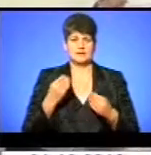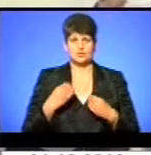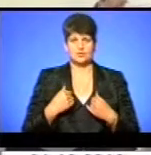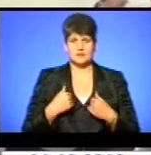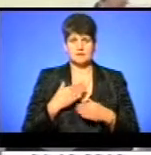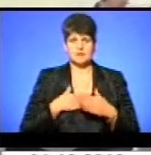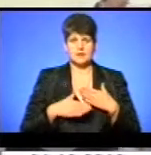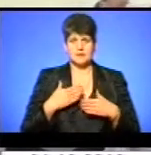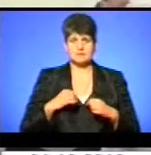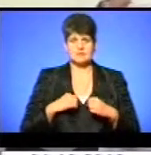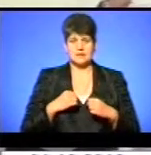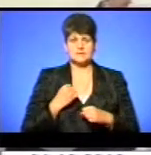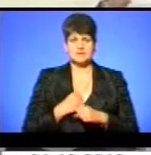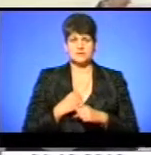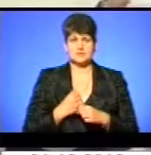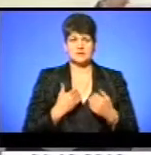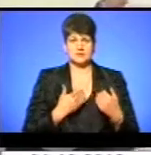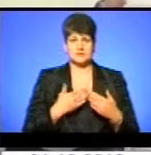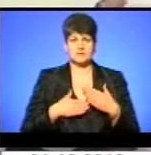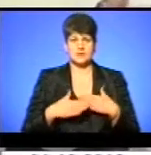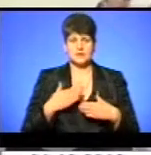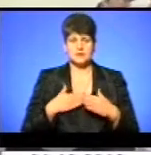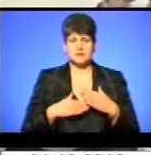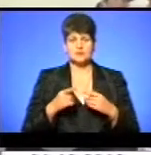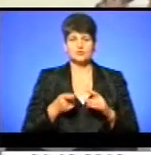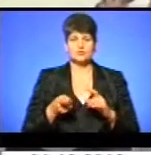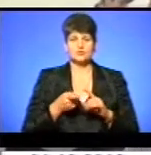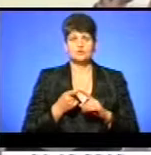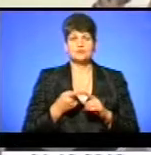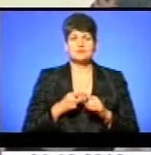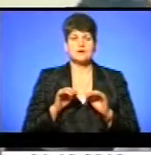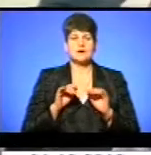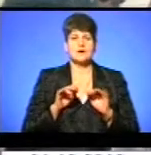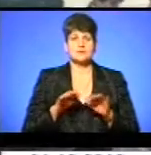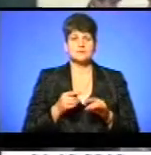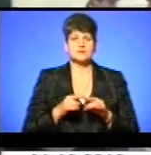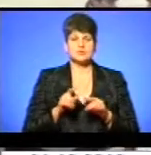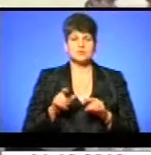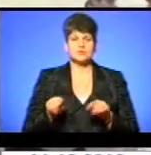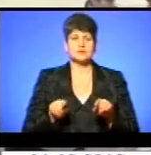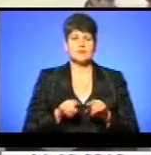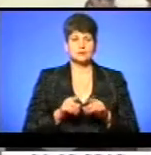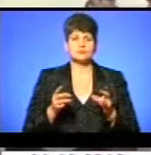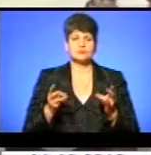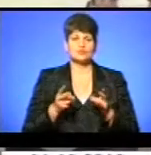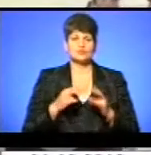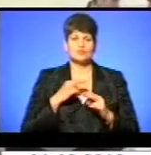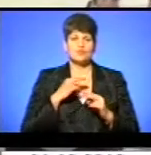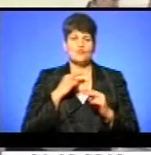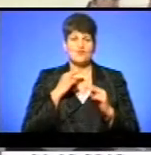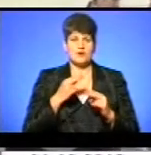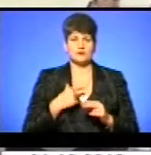і ми стараємося їм дарувати радість. І тому долучилась до цієї акції, адже такі люди також потребують уваги до